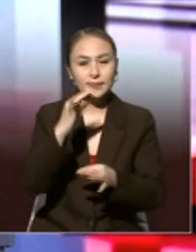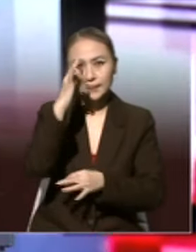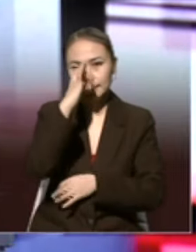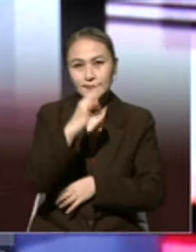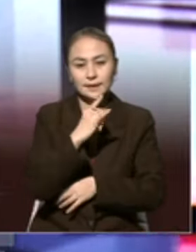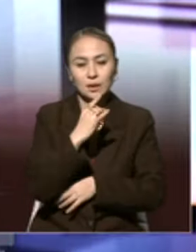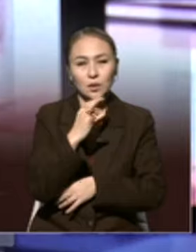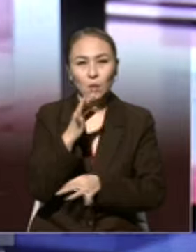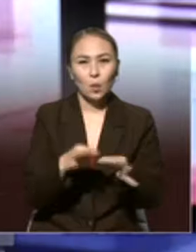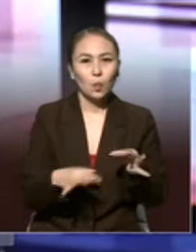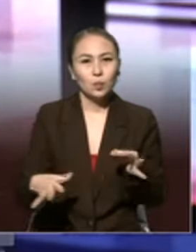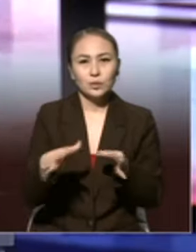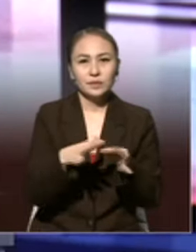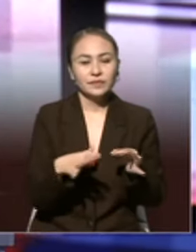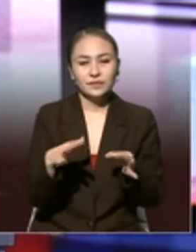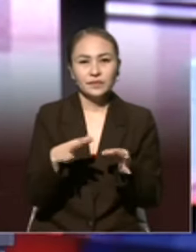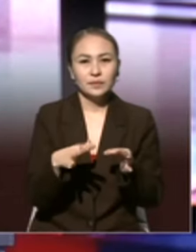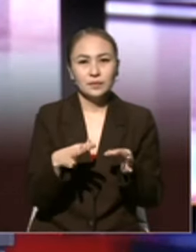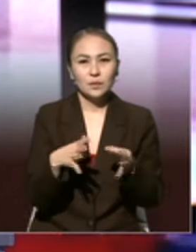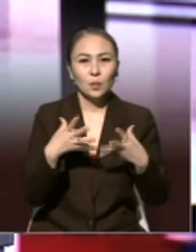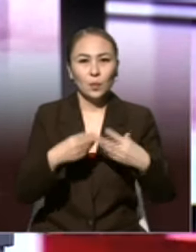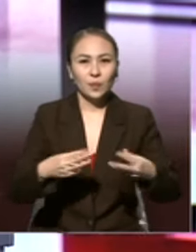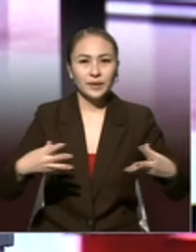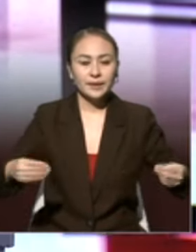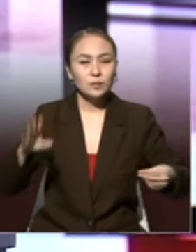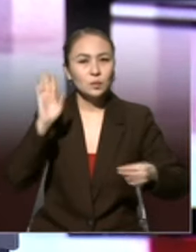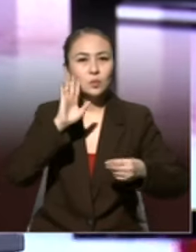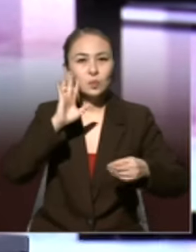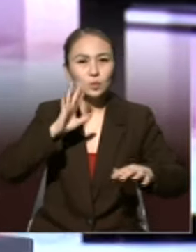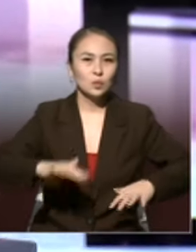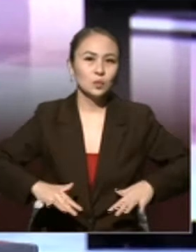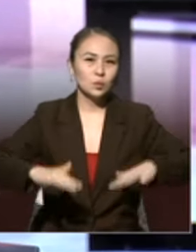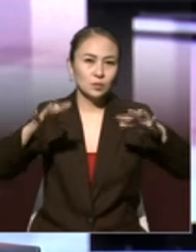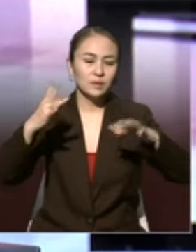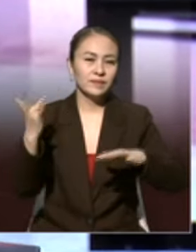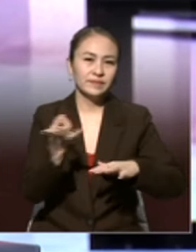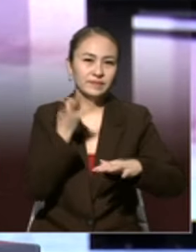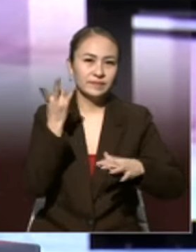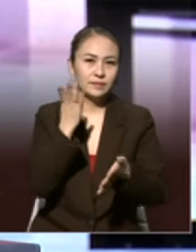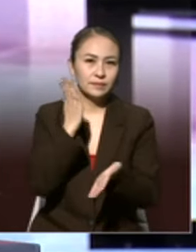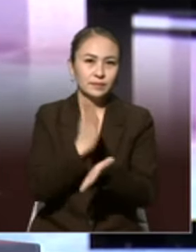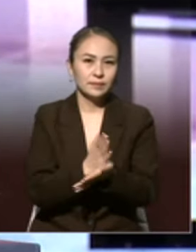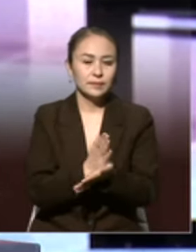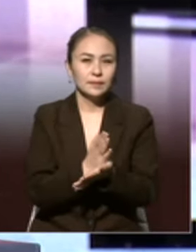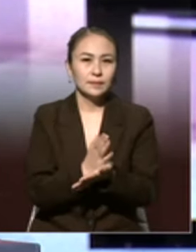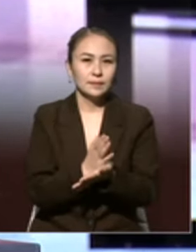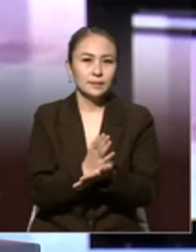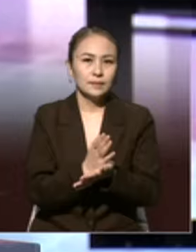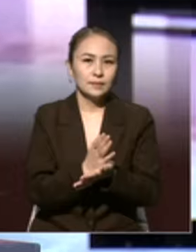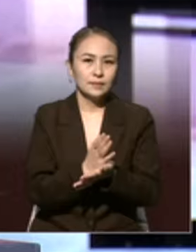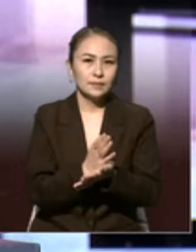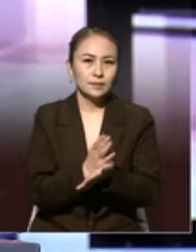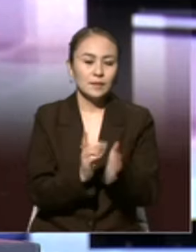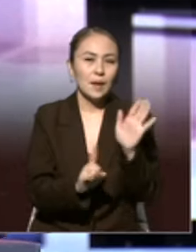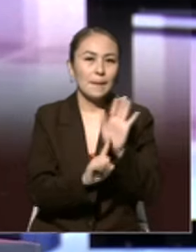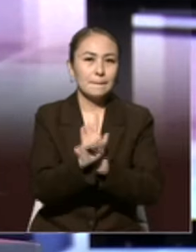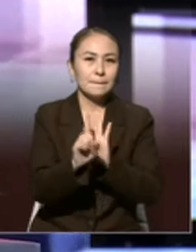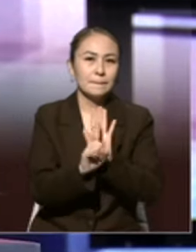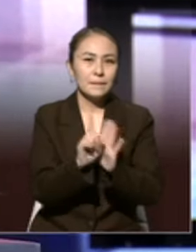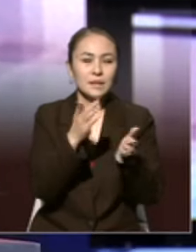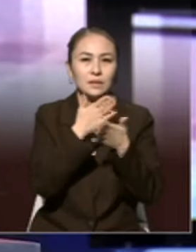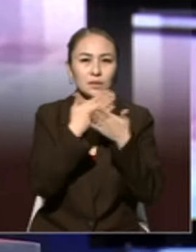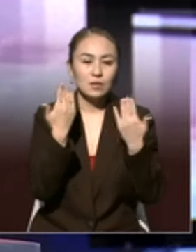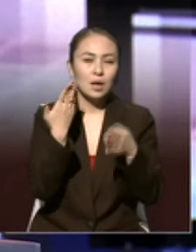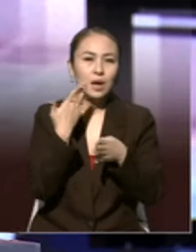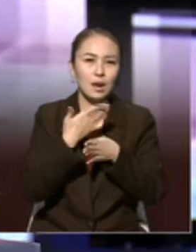облыстарында көктемгі су тасуы әлі болжанып отыр. Яғни ол әлі басталған жоқ,